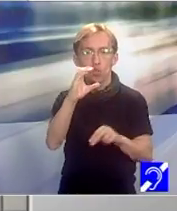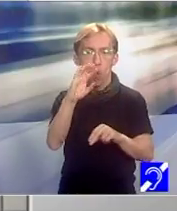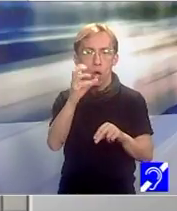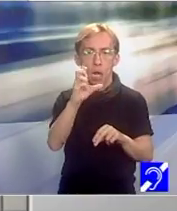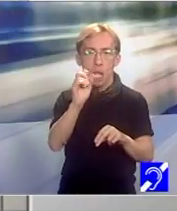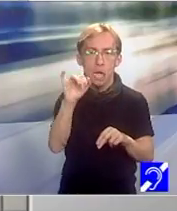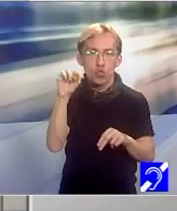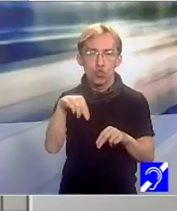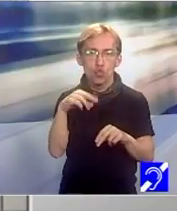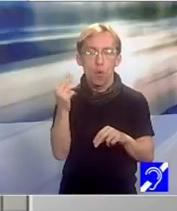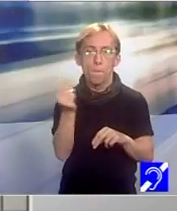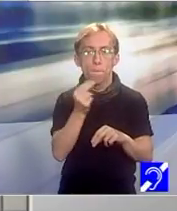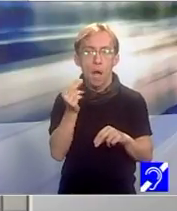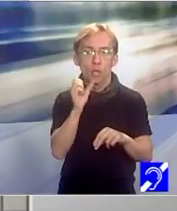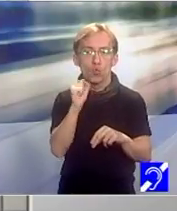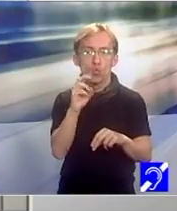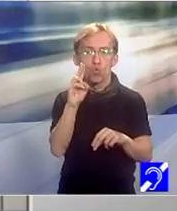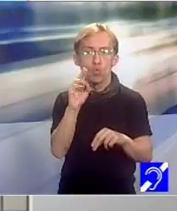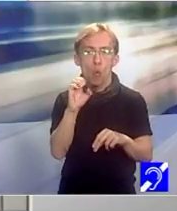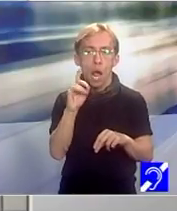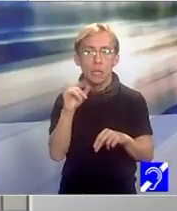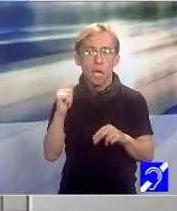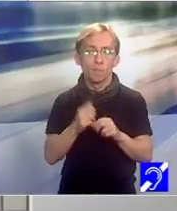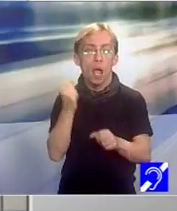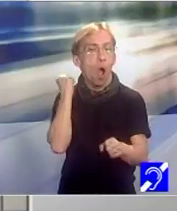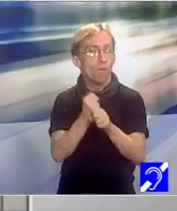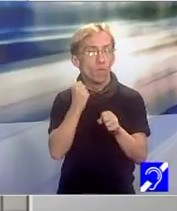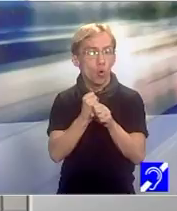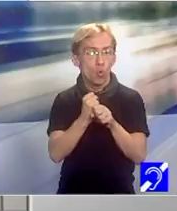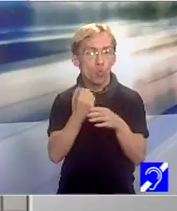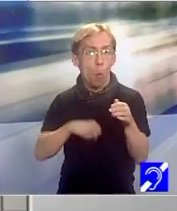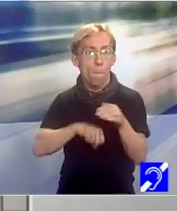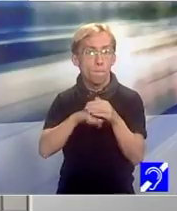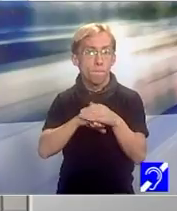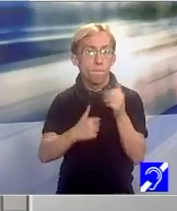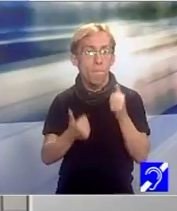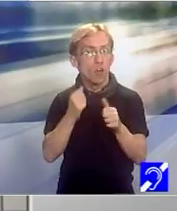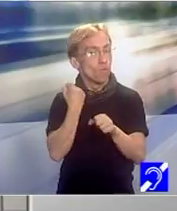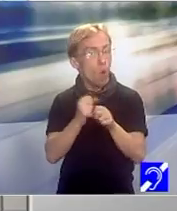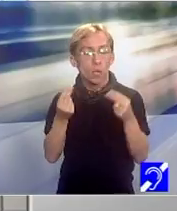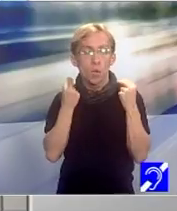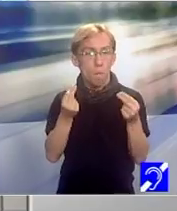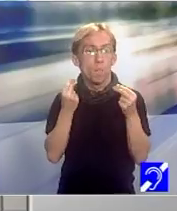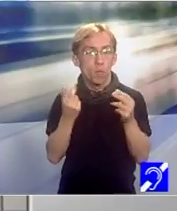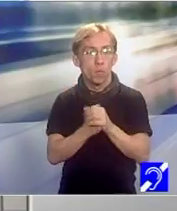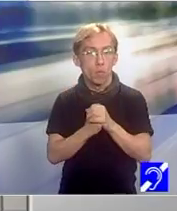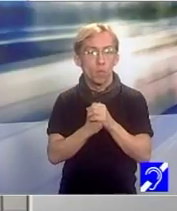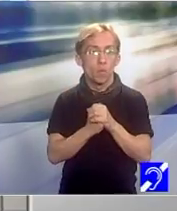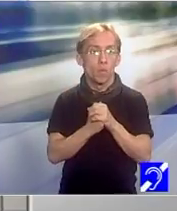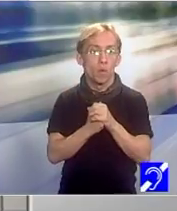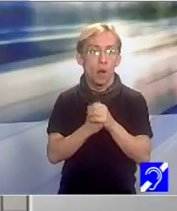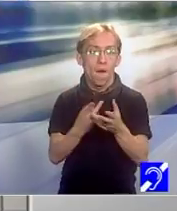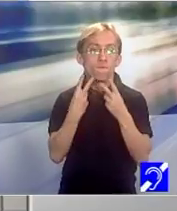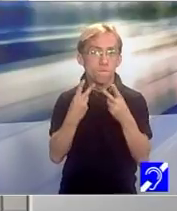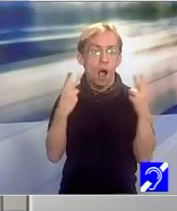către Suedia cu scorul de 6-2. Apoi tinerii au făcut un meci foarte bun în fața Germaniei, care de altfel este și favorita turneului. Valoarea